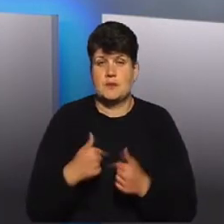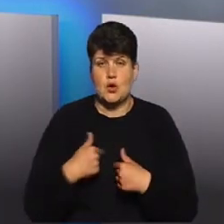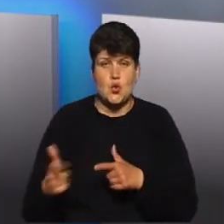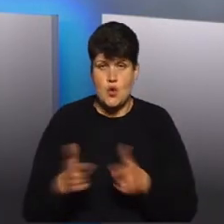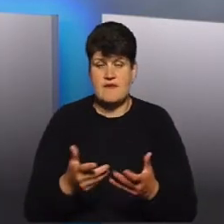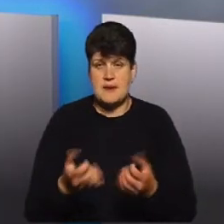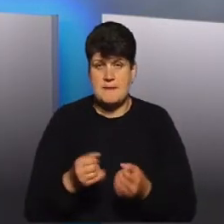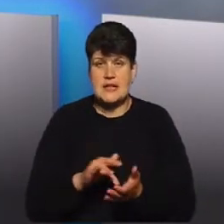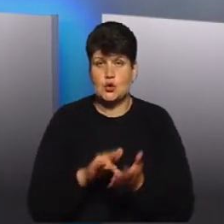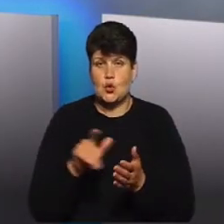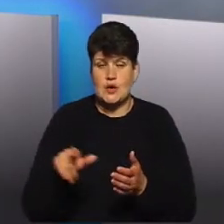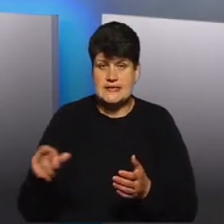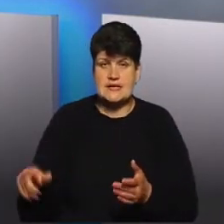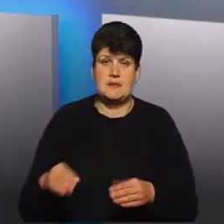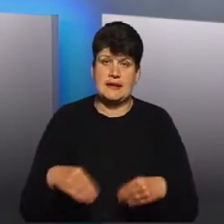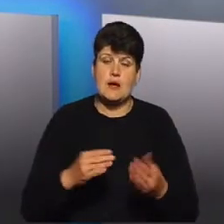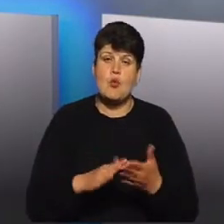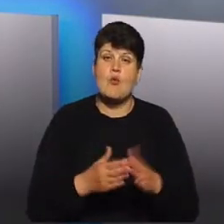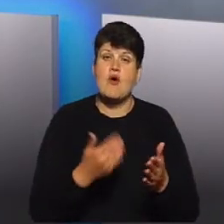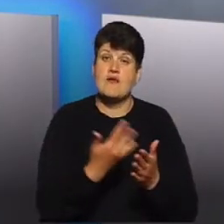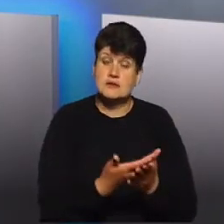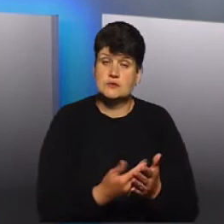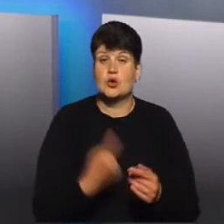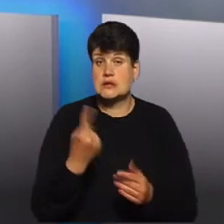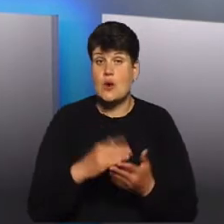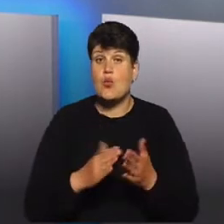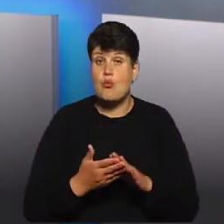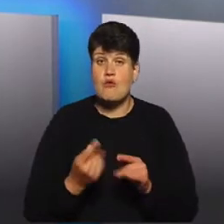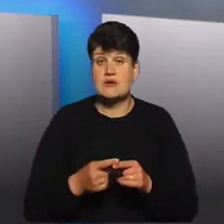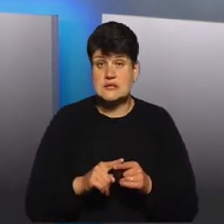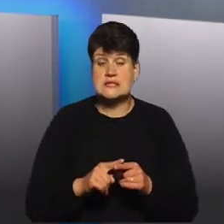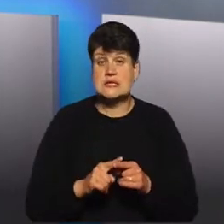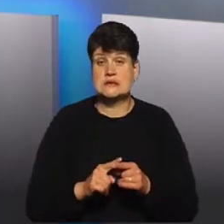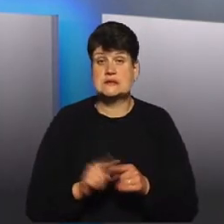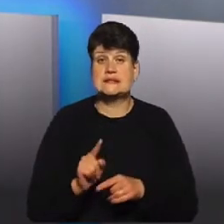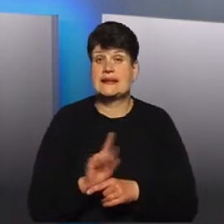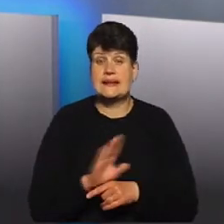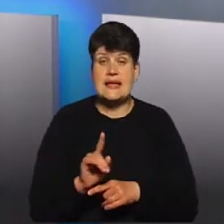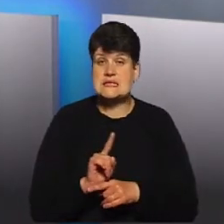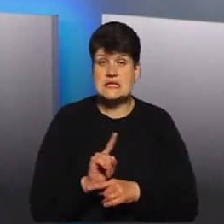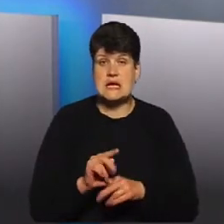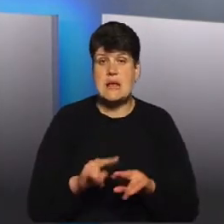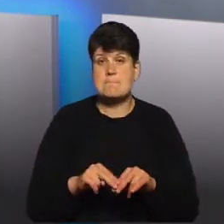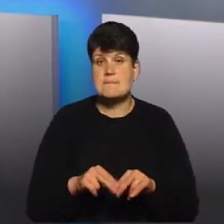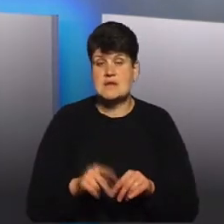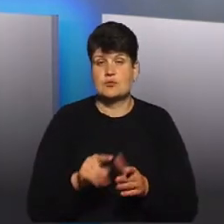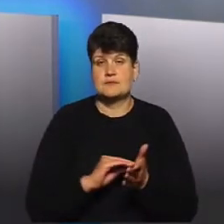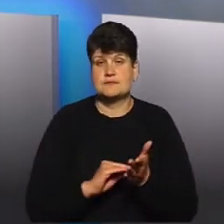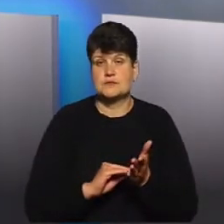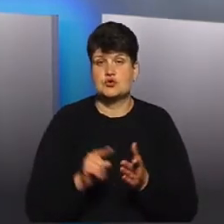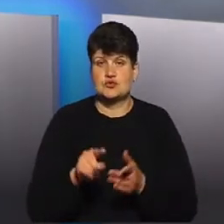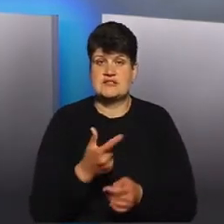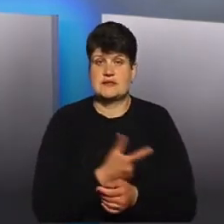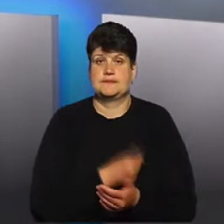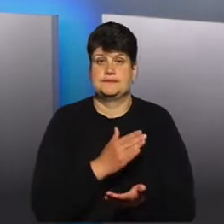них ставимо такі умови. От однією з умов це буде все-таки такий стандартний, нестандартний паспорт, в якому буде вказано, що ви пройшли вакцинацію. Ми